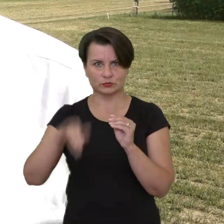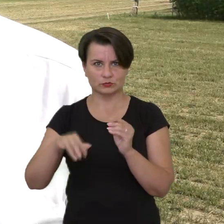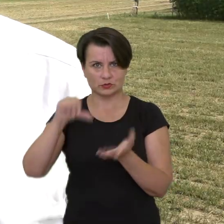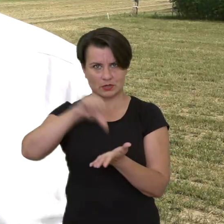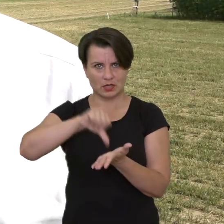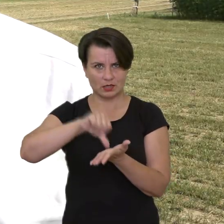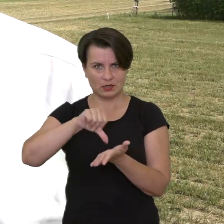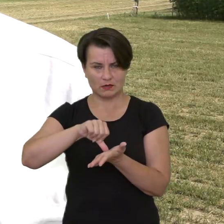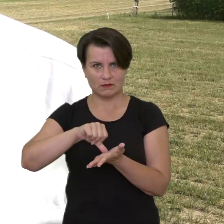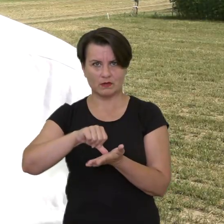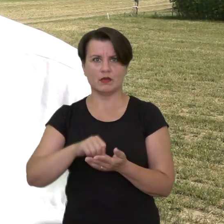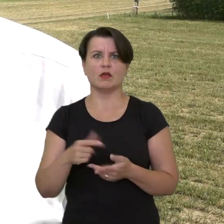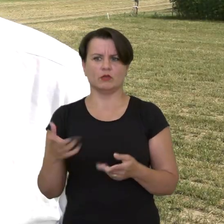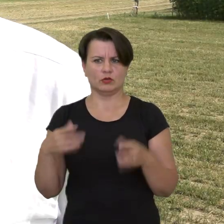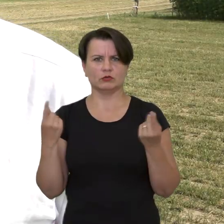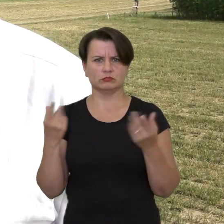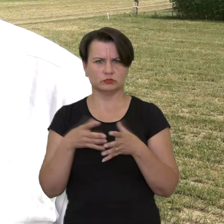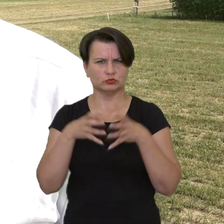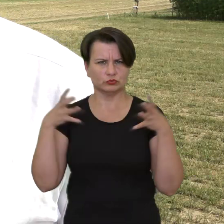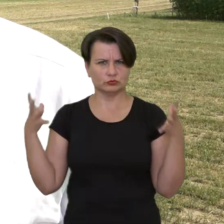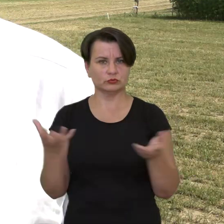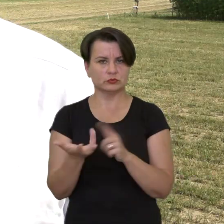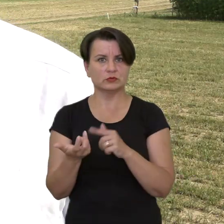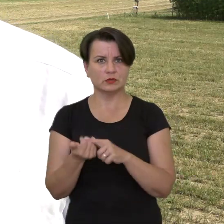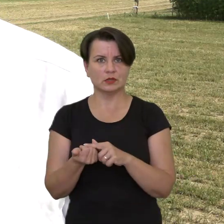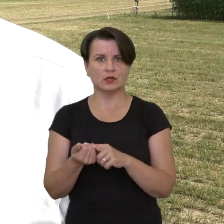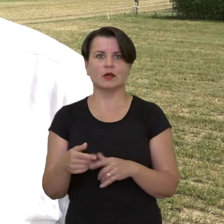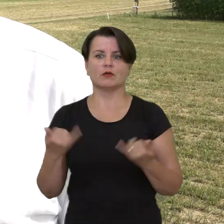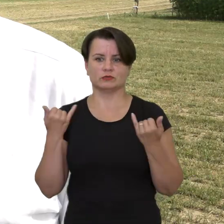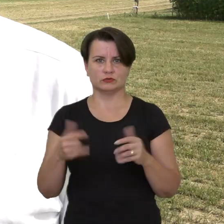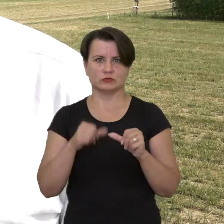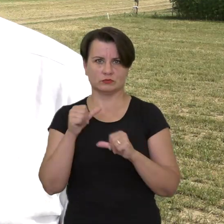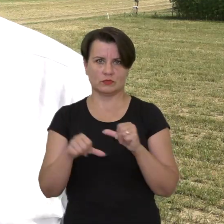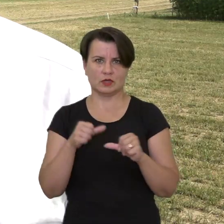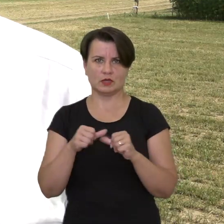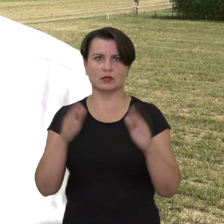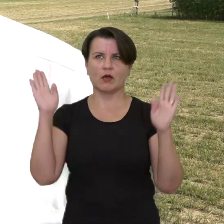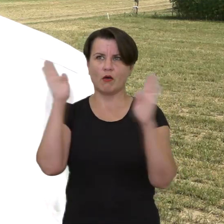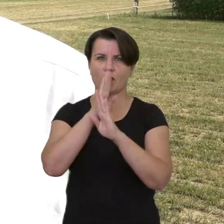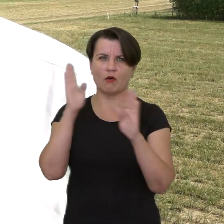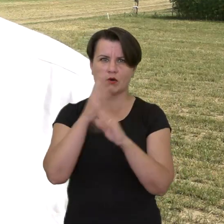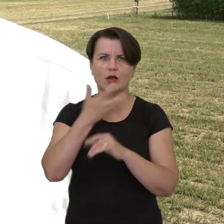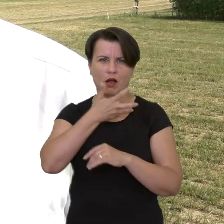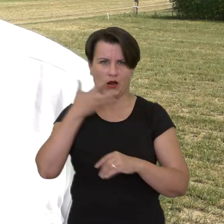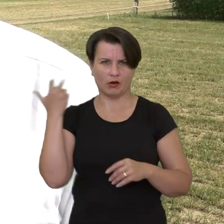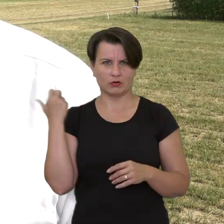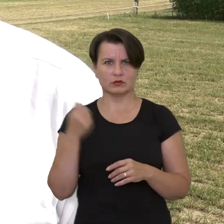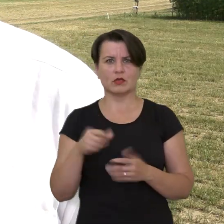kas jau pagal parodos organizatorius yra ganėtinai didžiulis skaičius, iš tikrųjų, kaip paroda, tai aš manau, kad šiemet